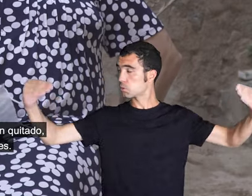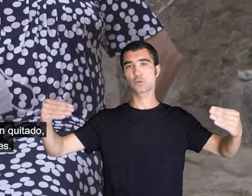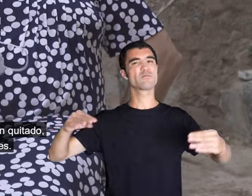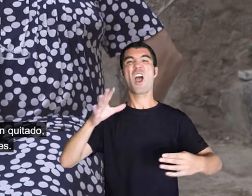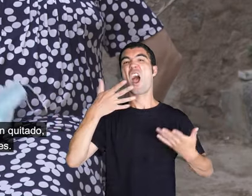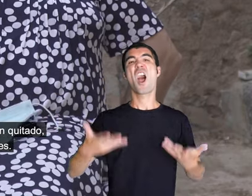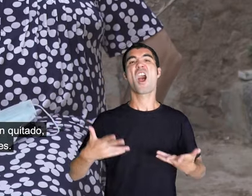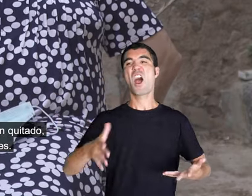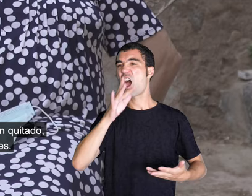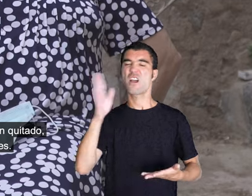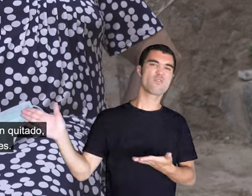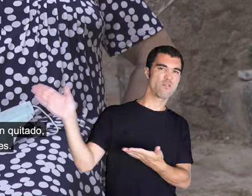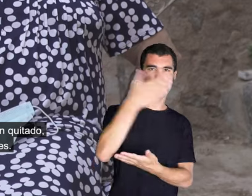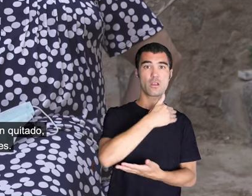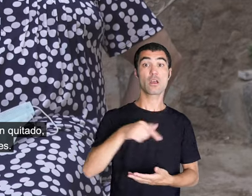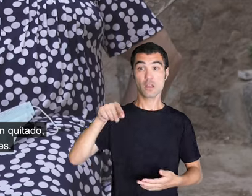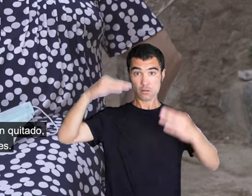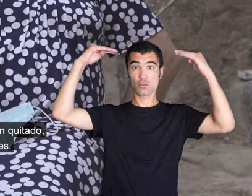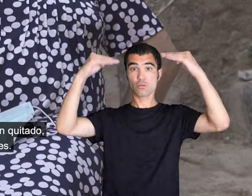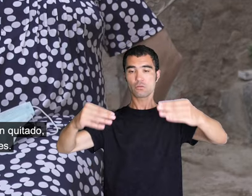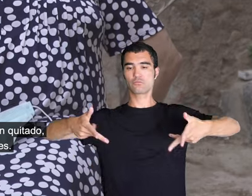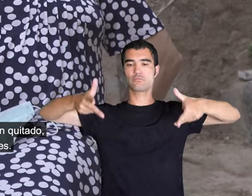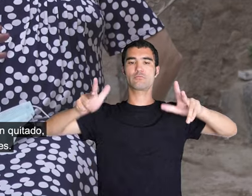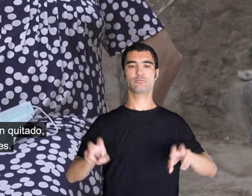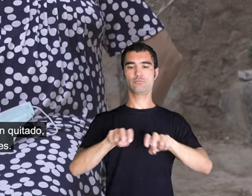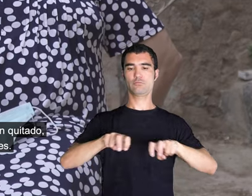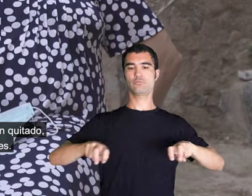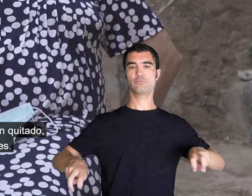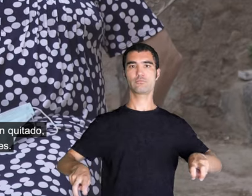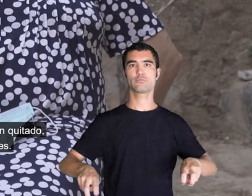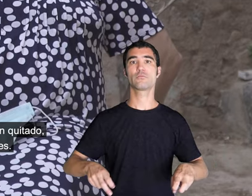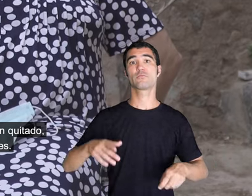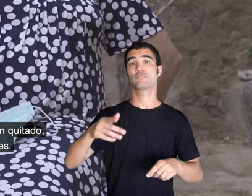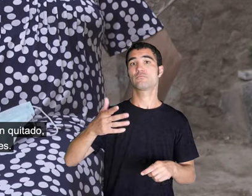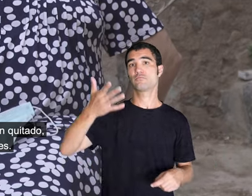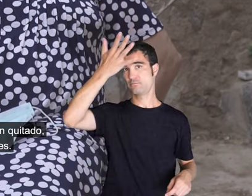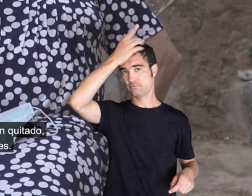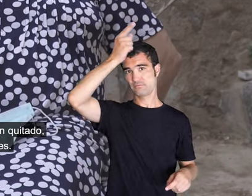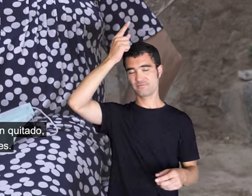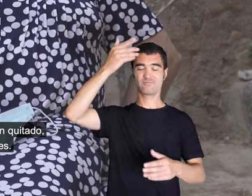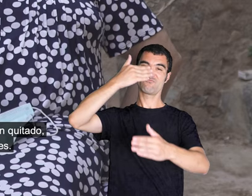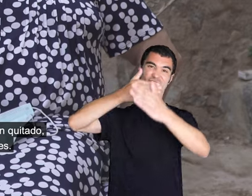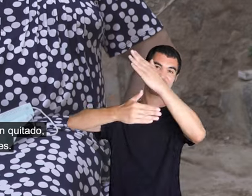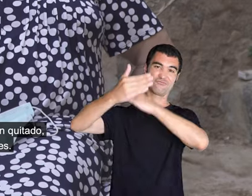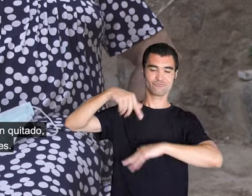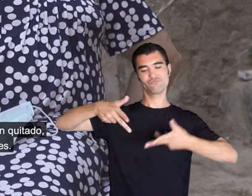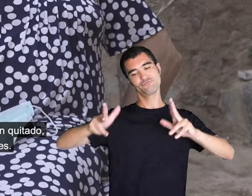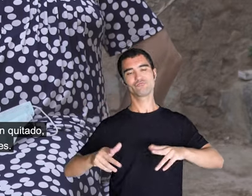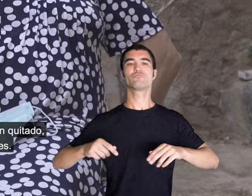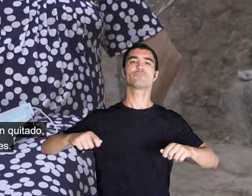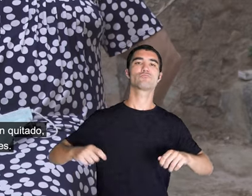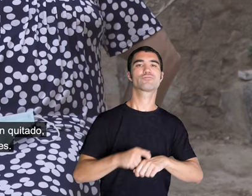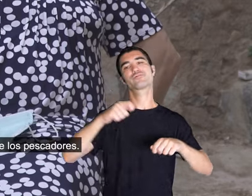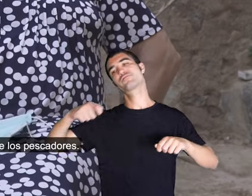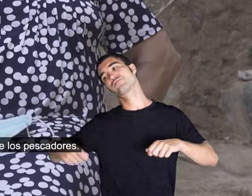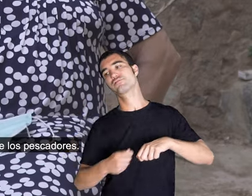un toldus, i s'amullaven aquest toldus, i amb unes cadiretes d'això, belleses, d'aquestes antigues, cosien les xerxes.